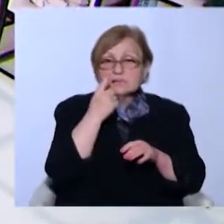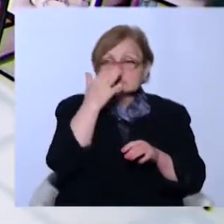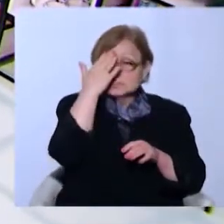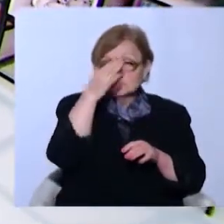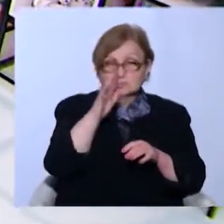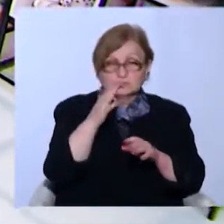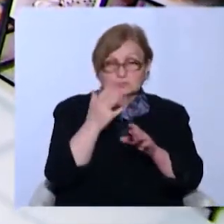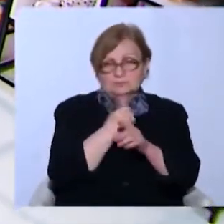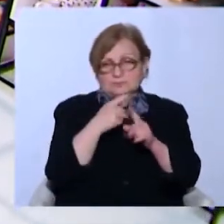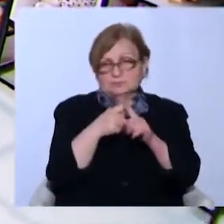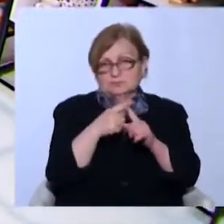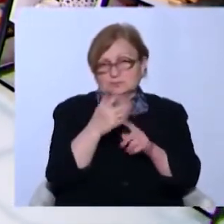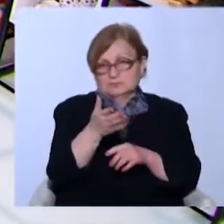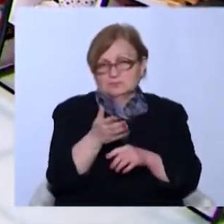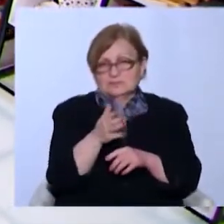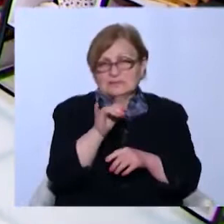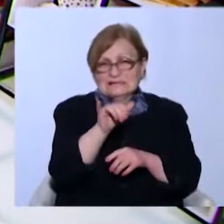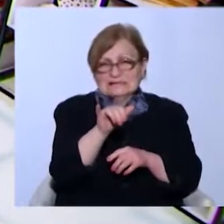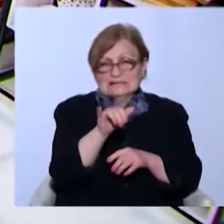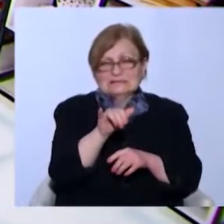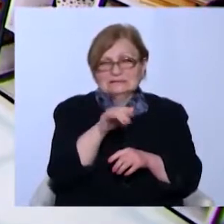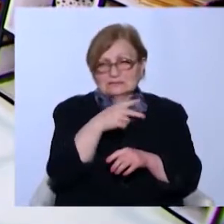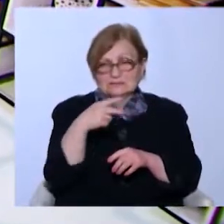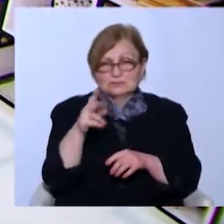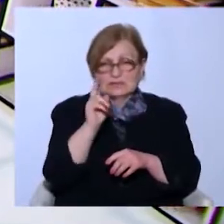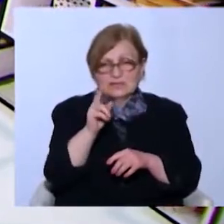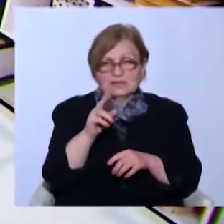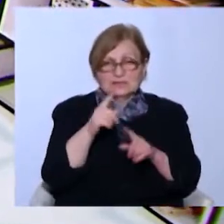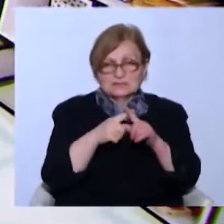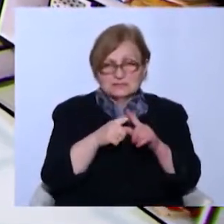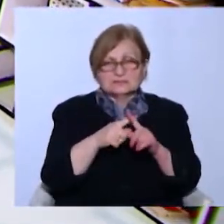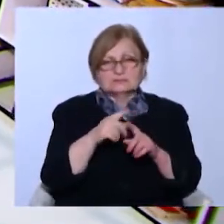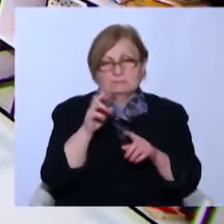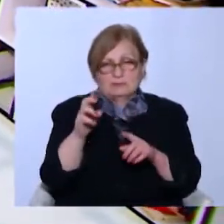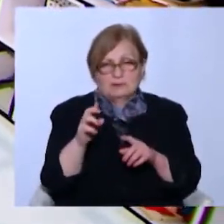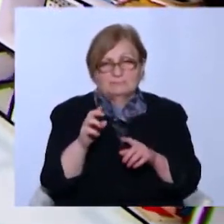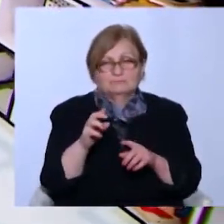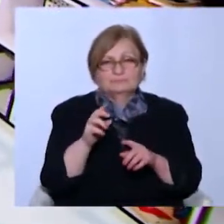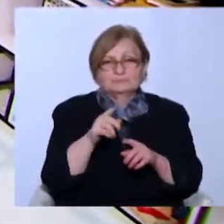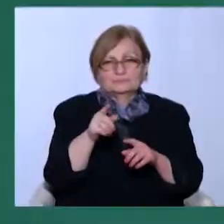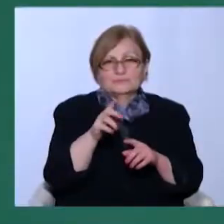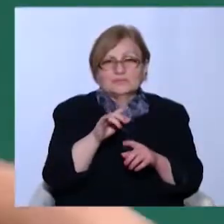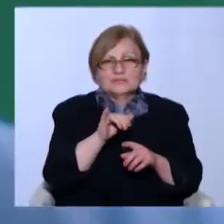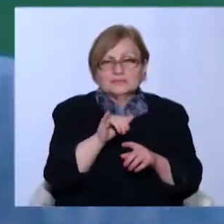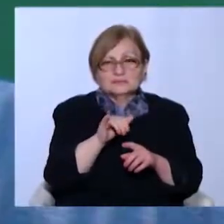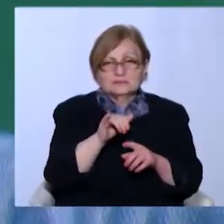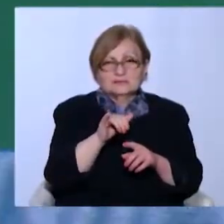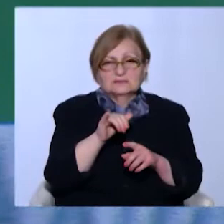შევძელიც ამ ორი წრფის დაწერა. Y უდრის KX პლუს B, KX პლუს 2 და Y უდრის